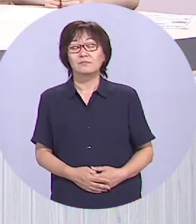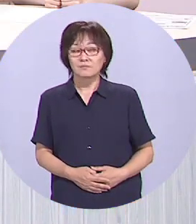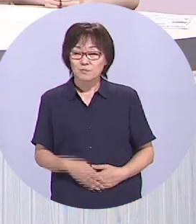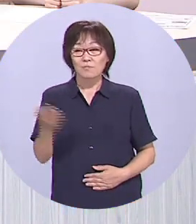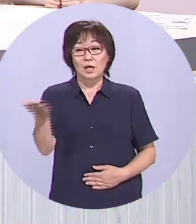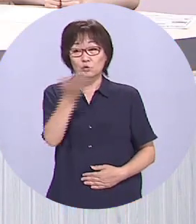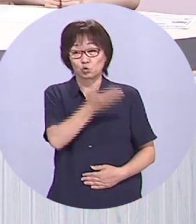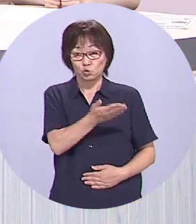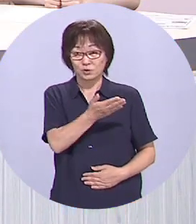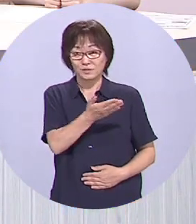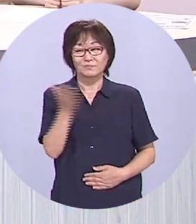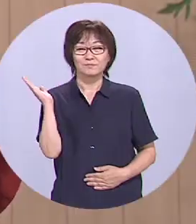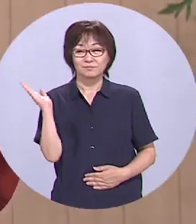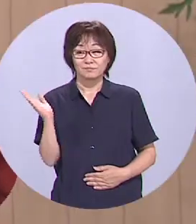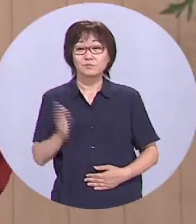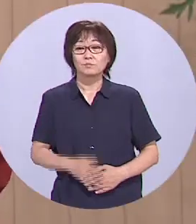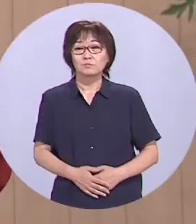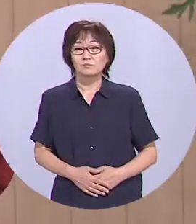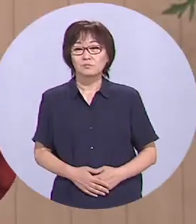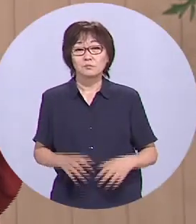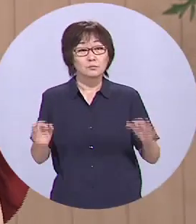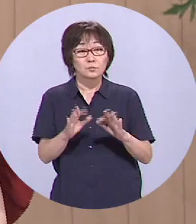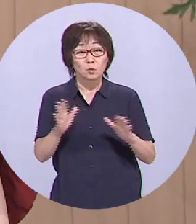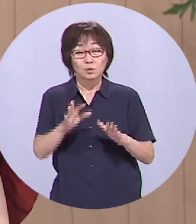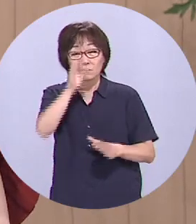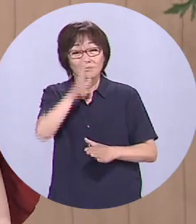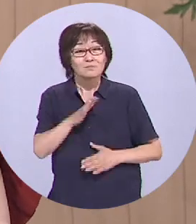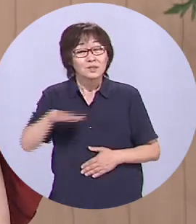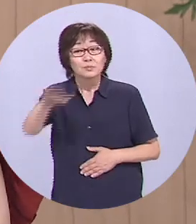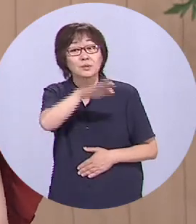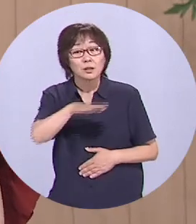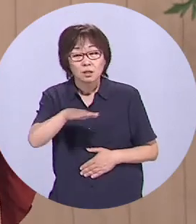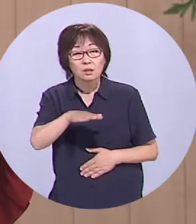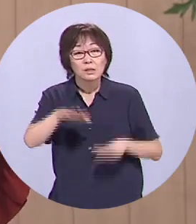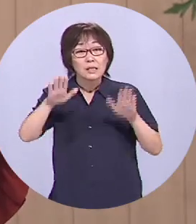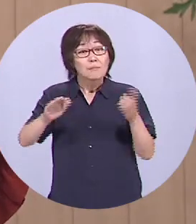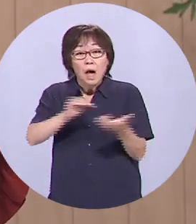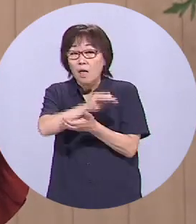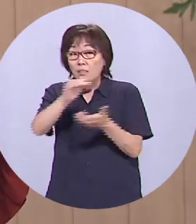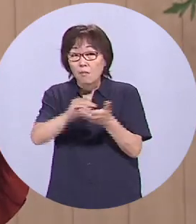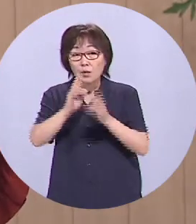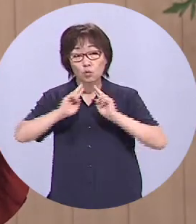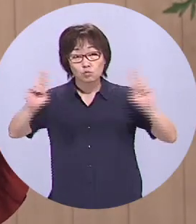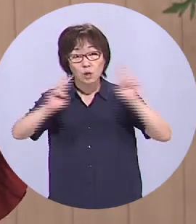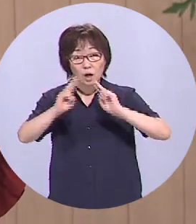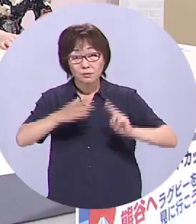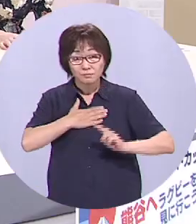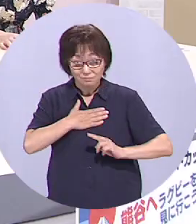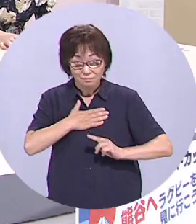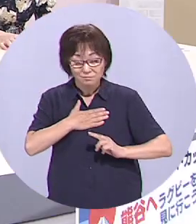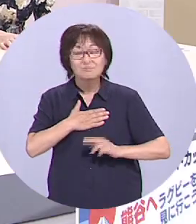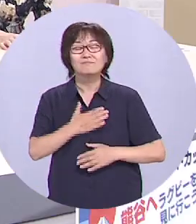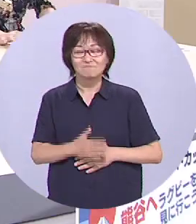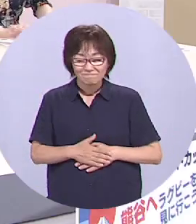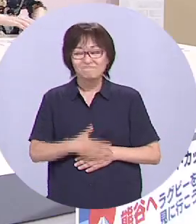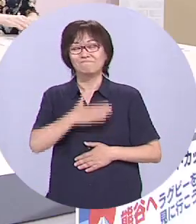続いては内藤さん。 はい、いきなりですが、はい、皆さん、 はい、 今玉のテーマソングはご存知ですよね。 もちろん